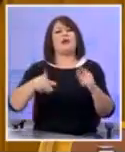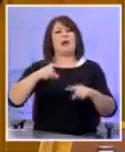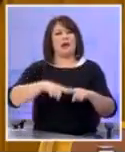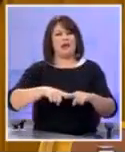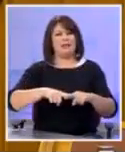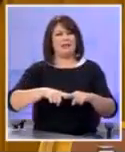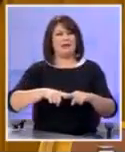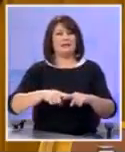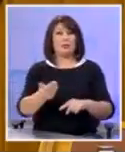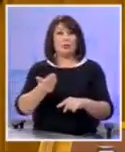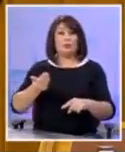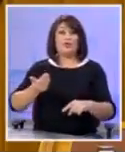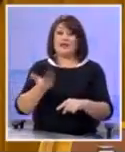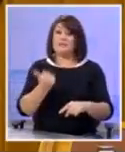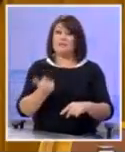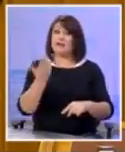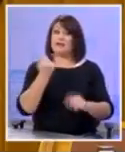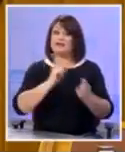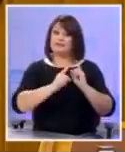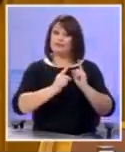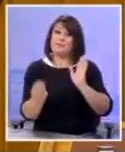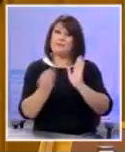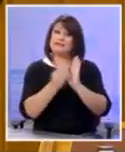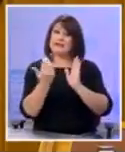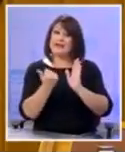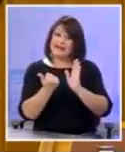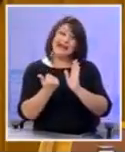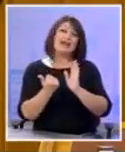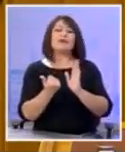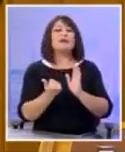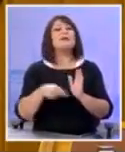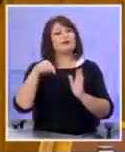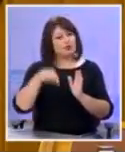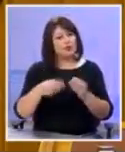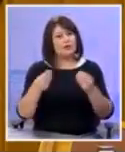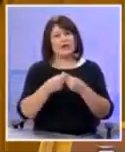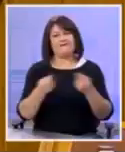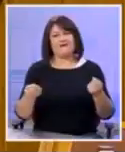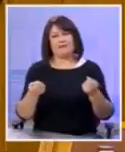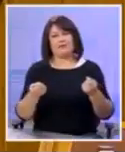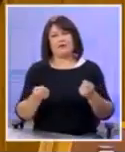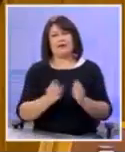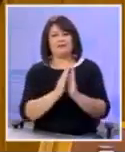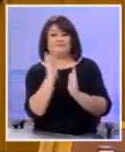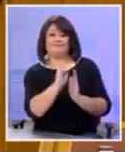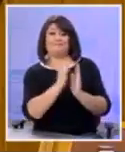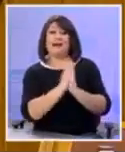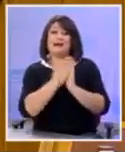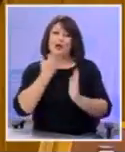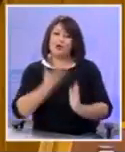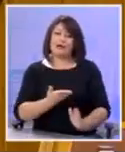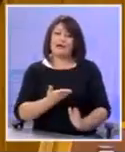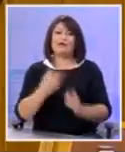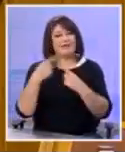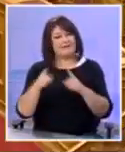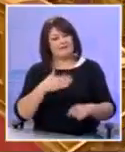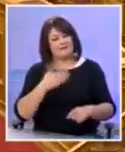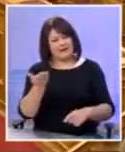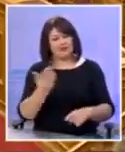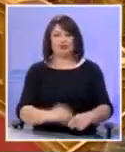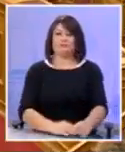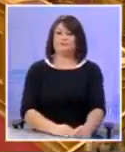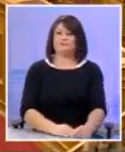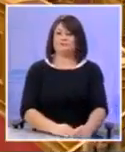που έλειπε από τις προηγούμενες συμφωνίες και μνημόνια που εφαρμόστηκαν, και αυτή, αν θέλετε, είναι η διαφορά. Ευχαριστώ κύριε